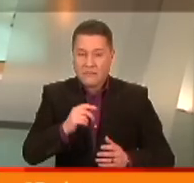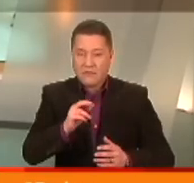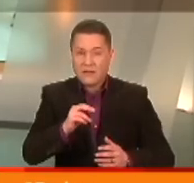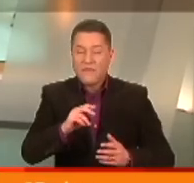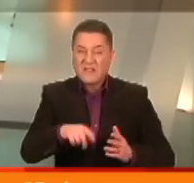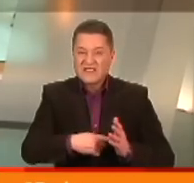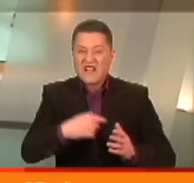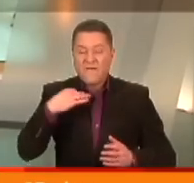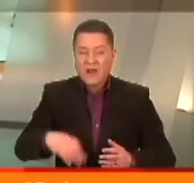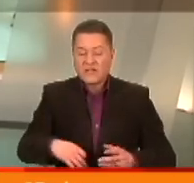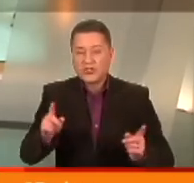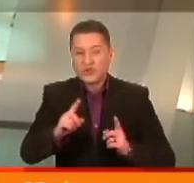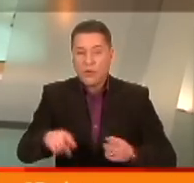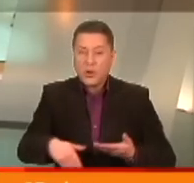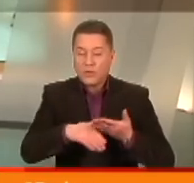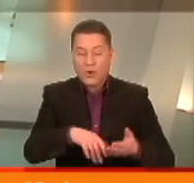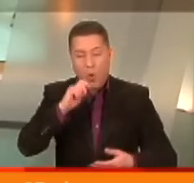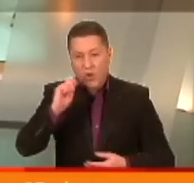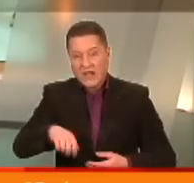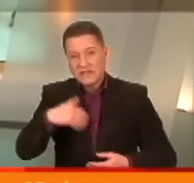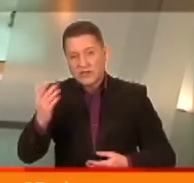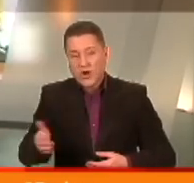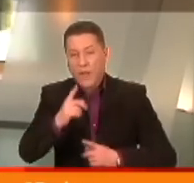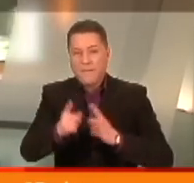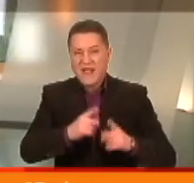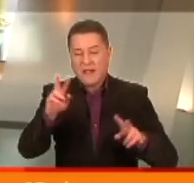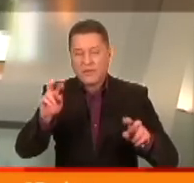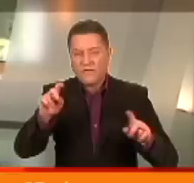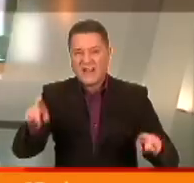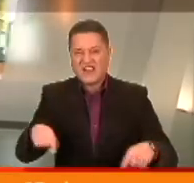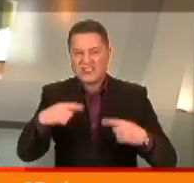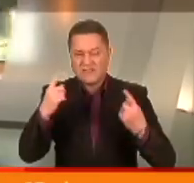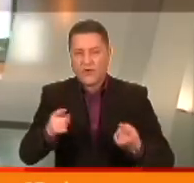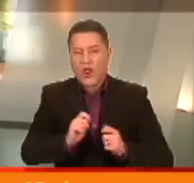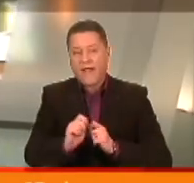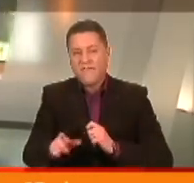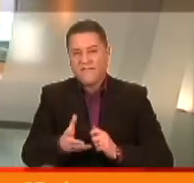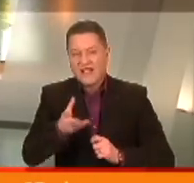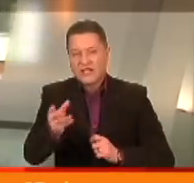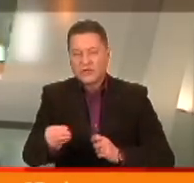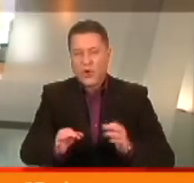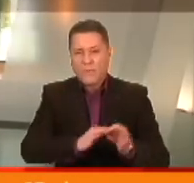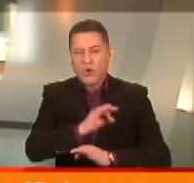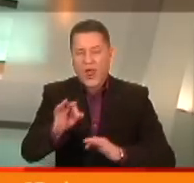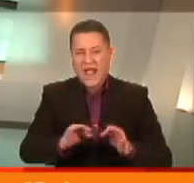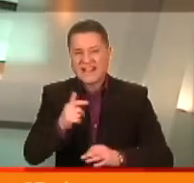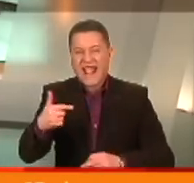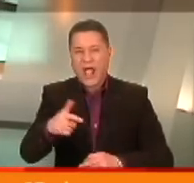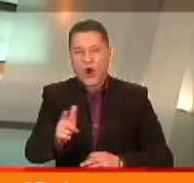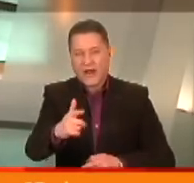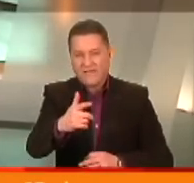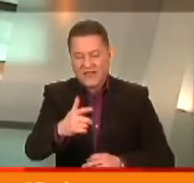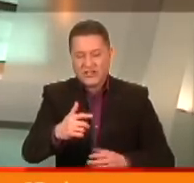Франції. Аби допомогти українській стороні в перейменуванні, Євросоюз створює та фінансує проект «Географічні зазначення